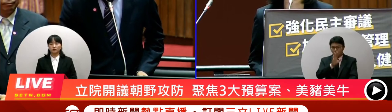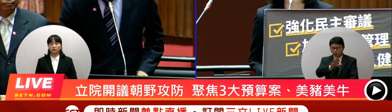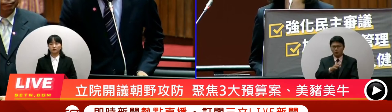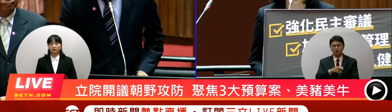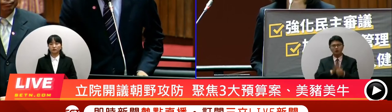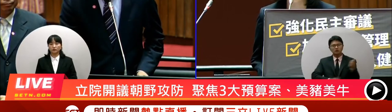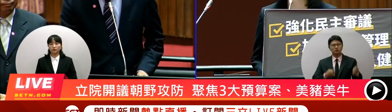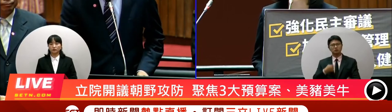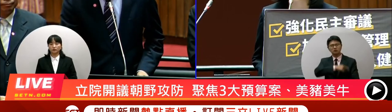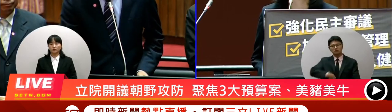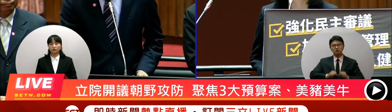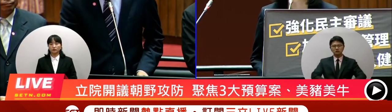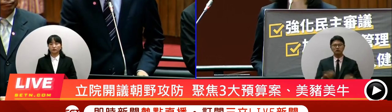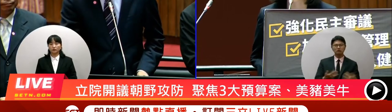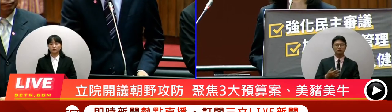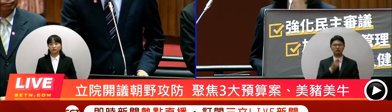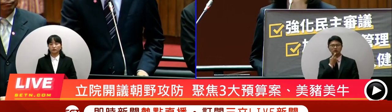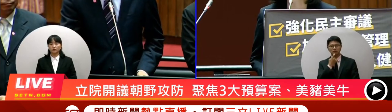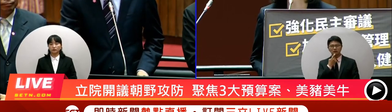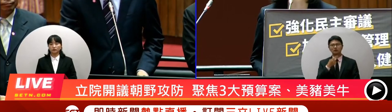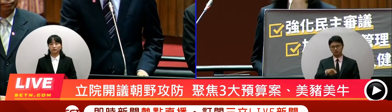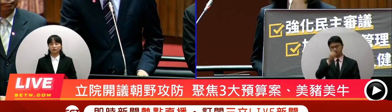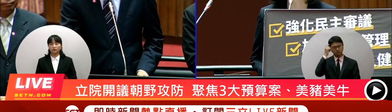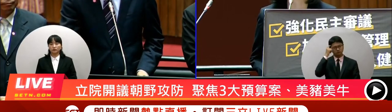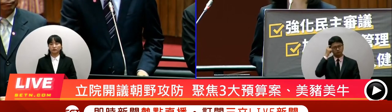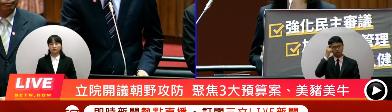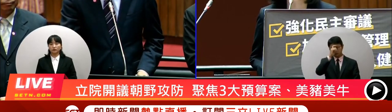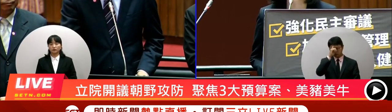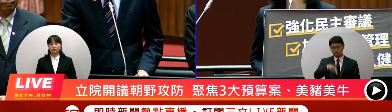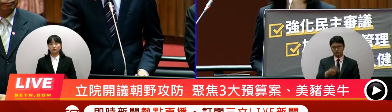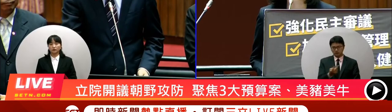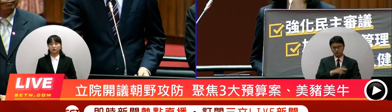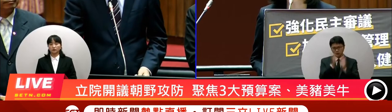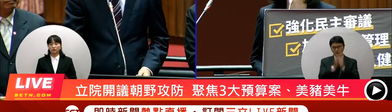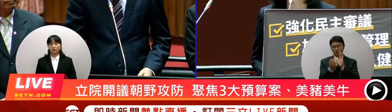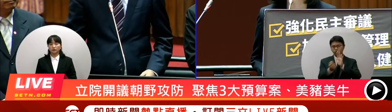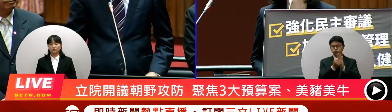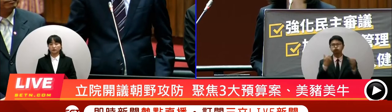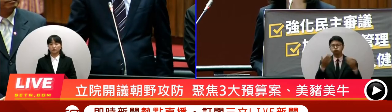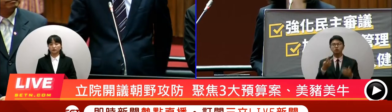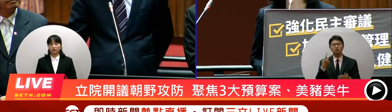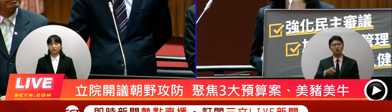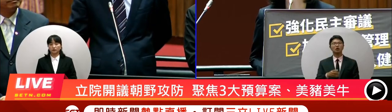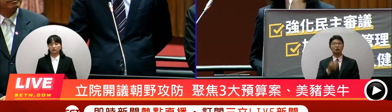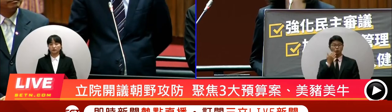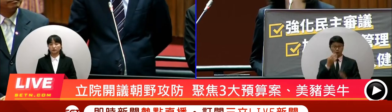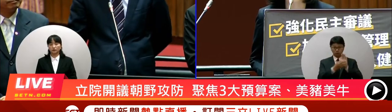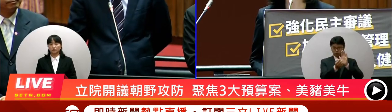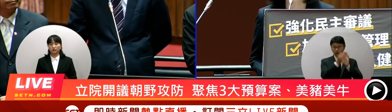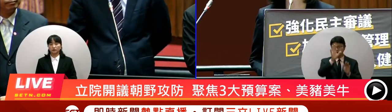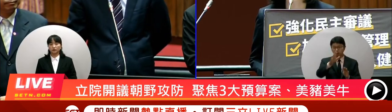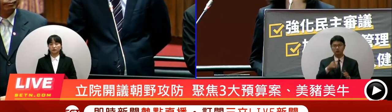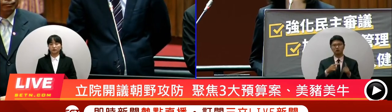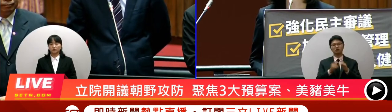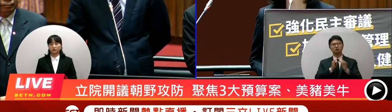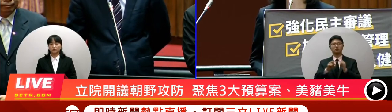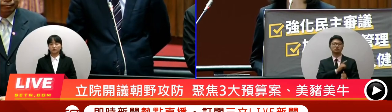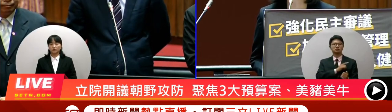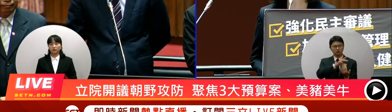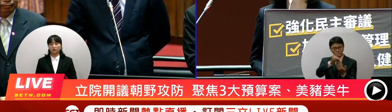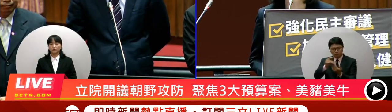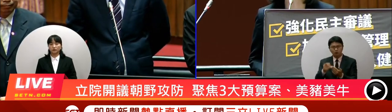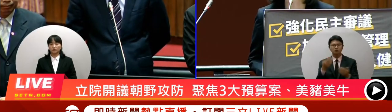险。我们仍然觉得这部分应该要同时考虑两者都标示，或是能够让人民去选择说他是否吃含有莱克多巴胺的牛肉或猪肉。我觉得